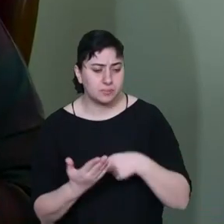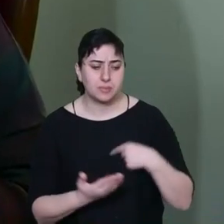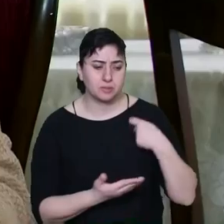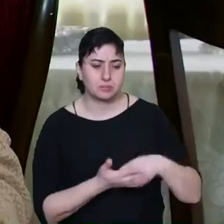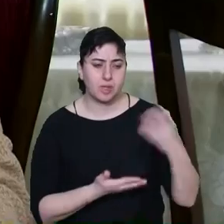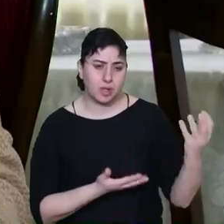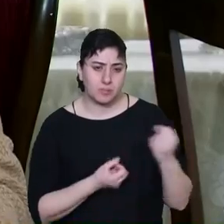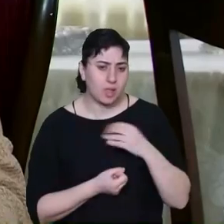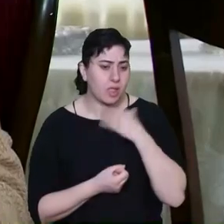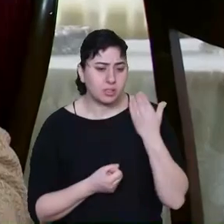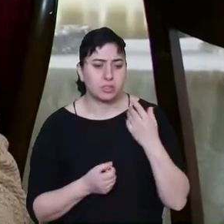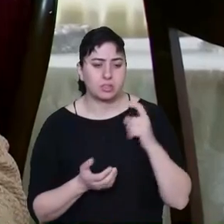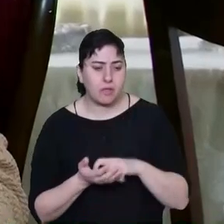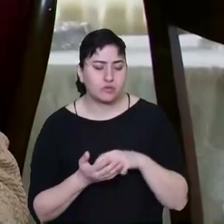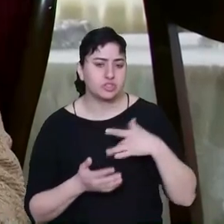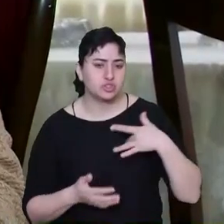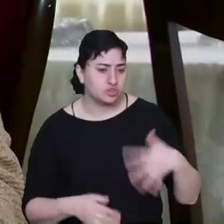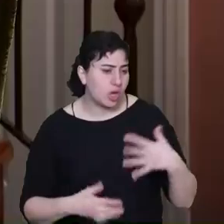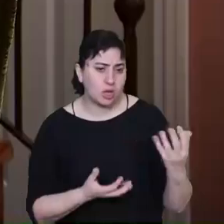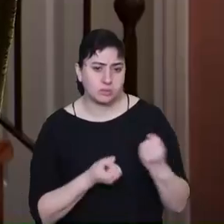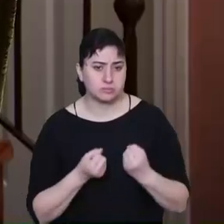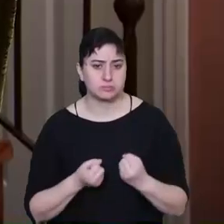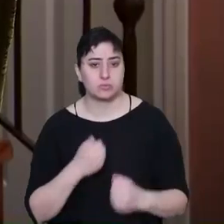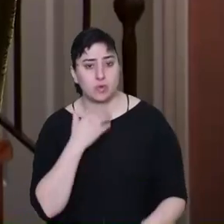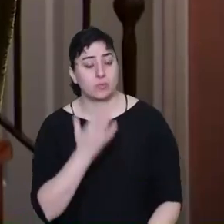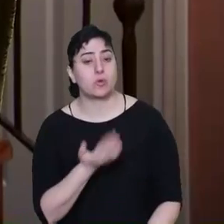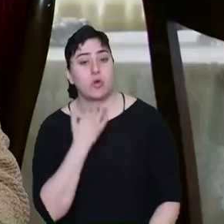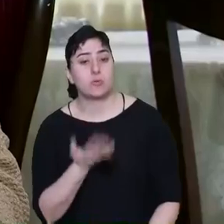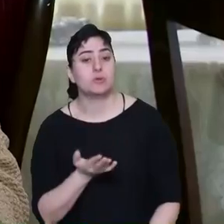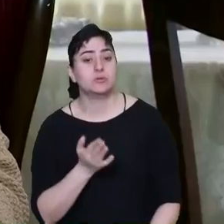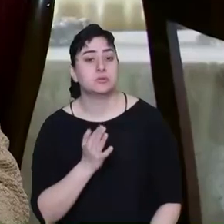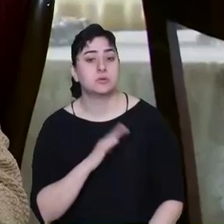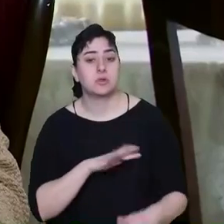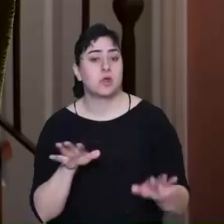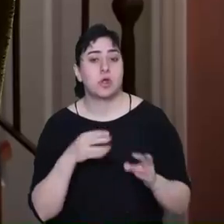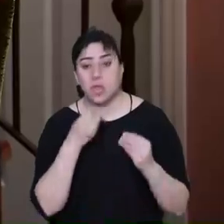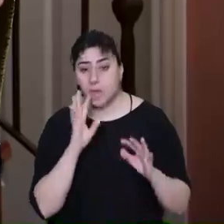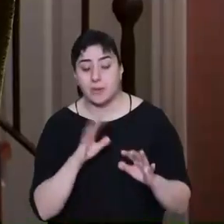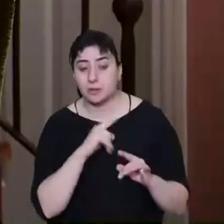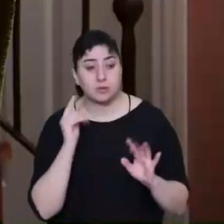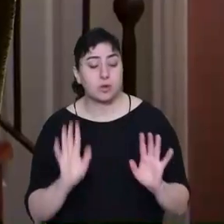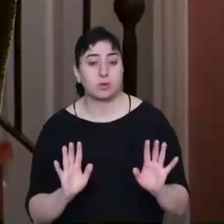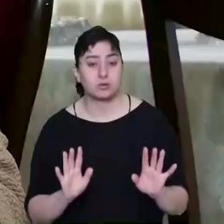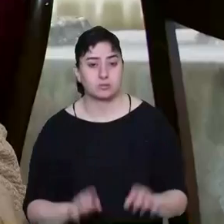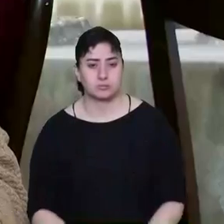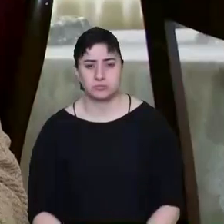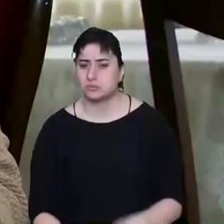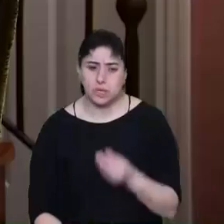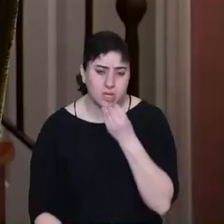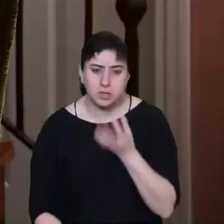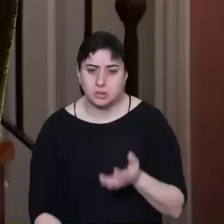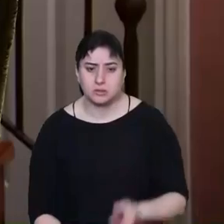alır gelirim. Et alırım, tavuk alırım, ciğer alırım mesela. Olmaz. Olmaz, olmaz, olmaz. Onlar hayat yemezler onları. Sakın ha, kesinlikle. Ne